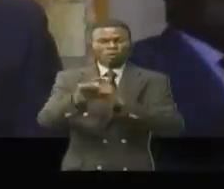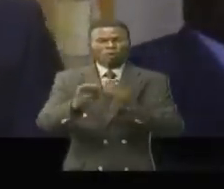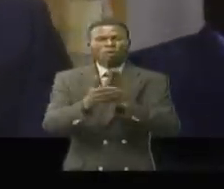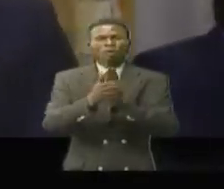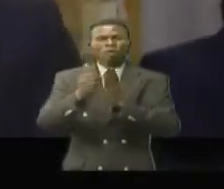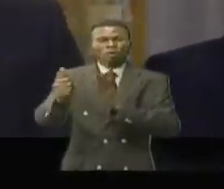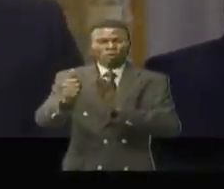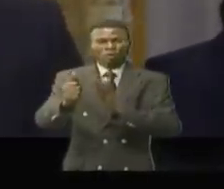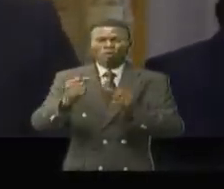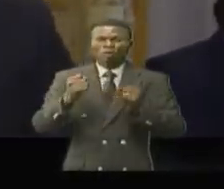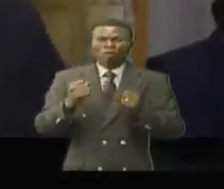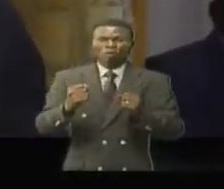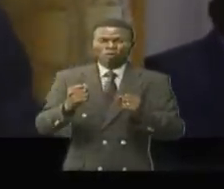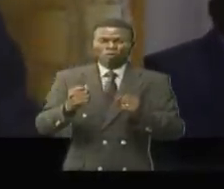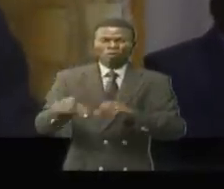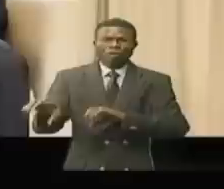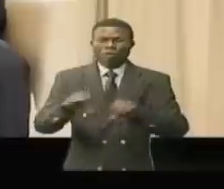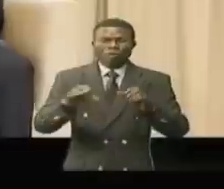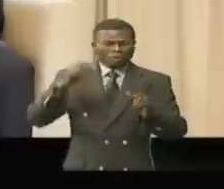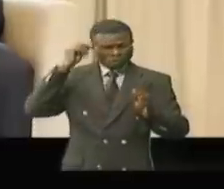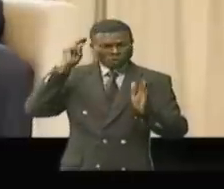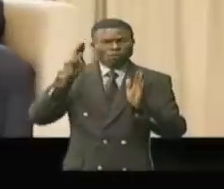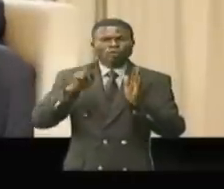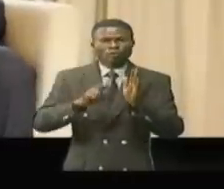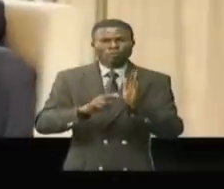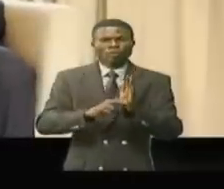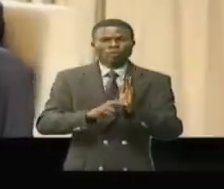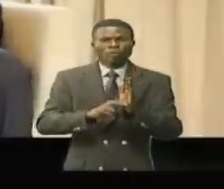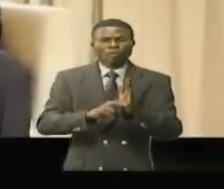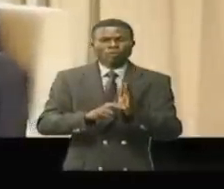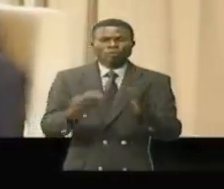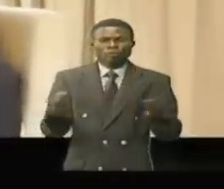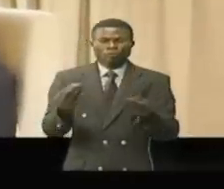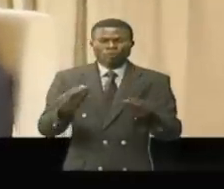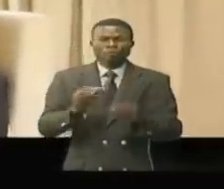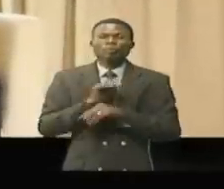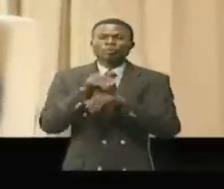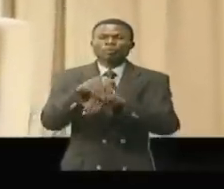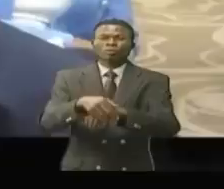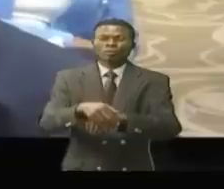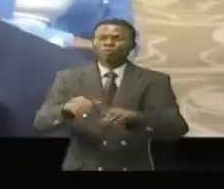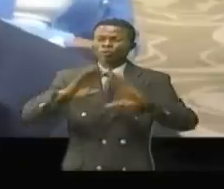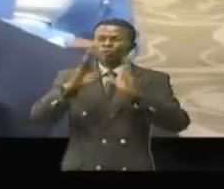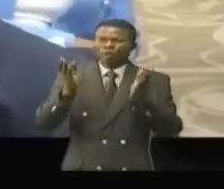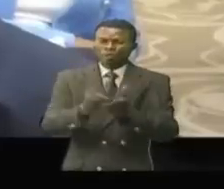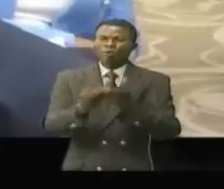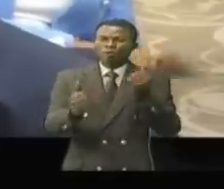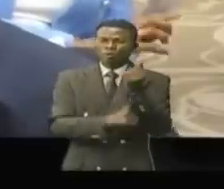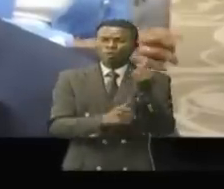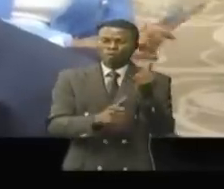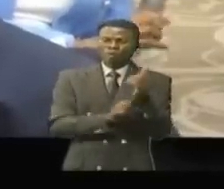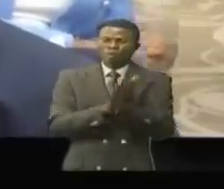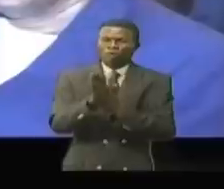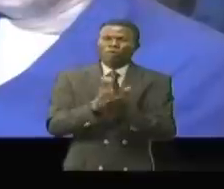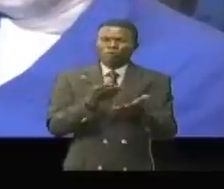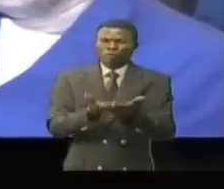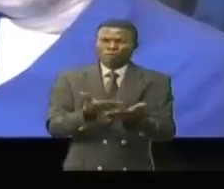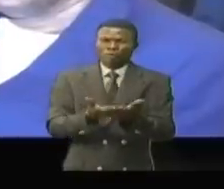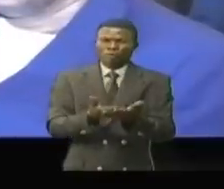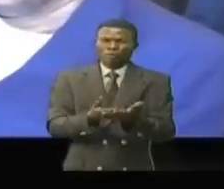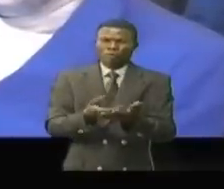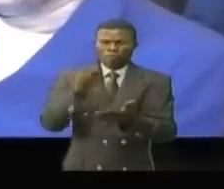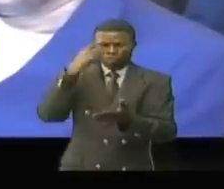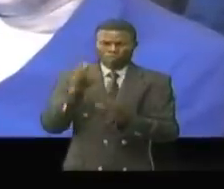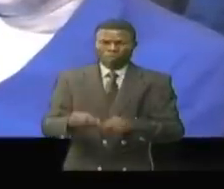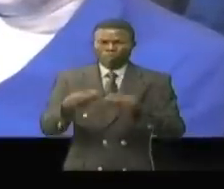et l'efficacité de l'action gouvernementale grâce à l'implication de toutes les parties prenantes pour la mise